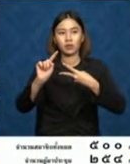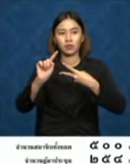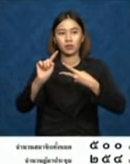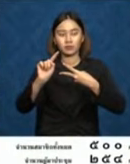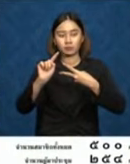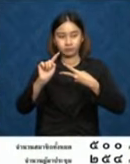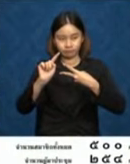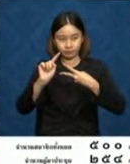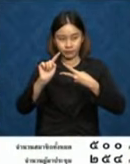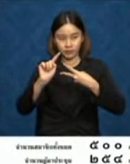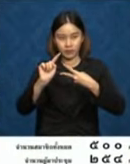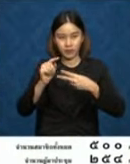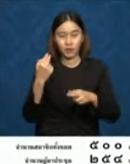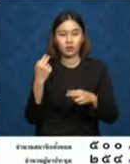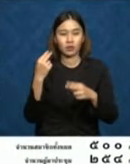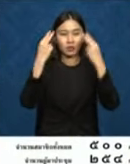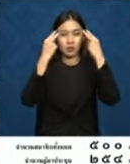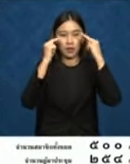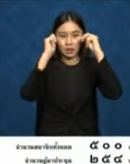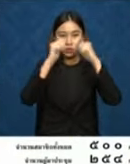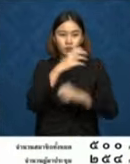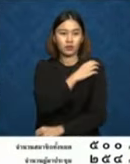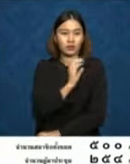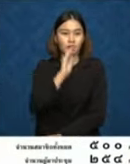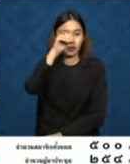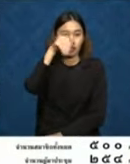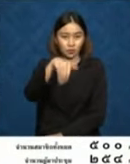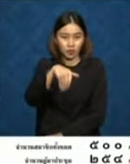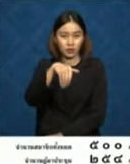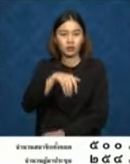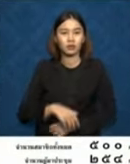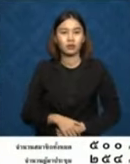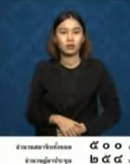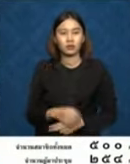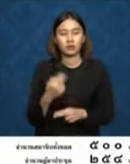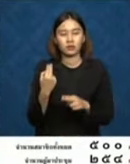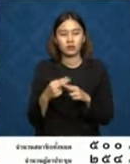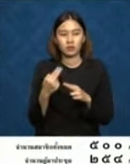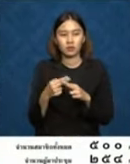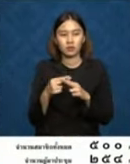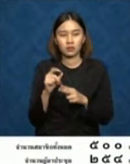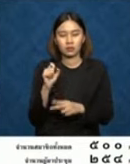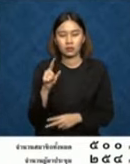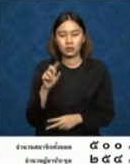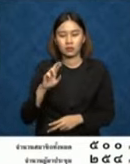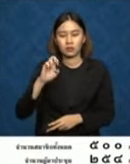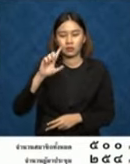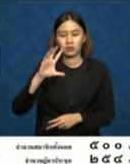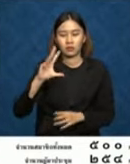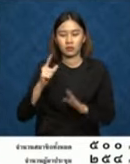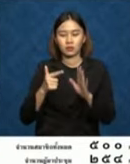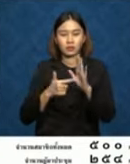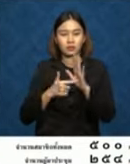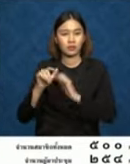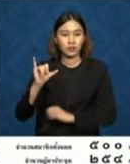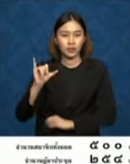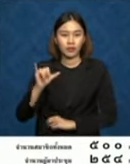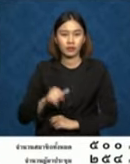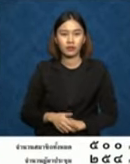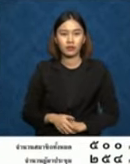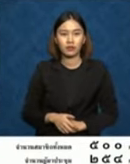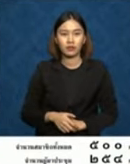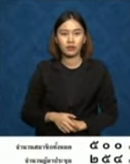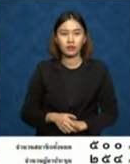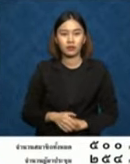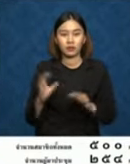ร้องเรียนจากท่านนายกเทศมนตรีเมืองชุมพรนะครับท่านศรีชัยวีระนรพาณิชย์นะครับ